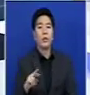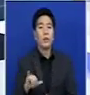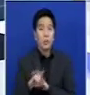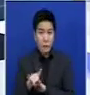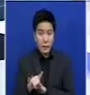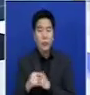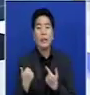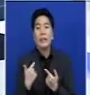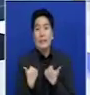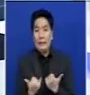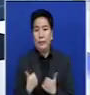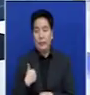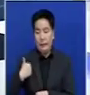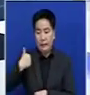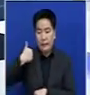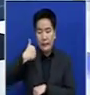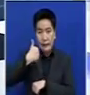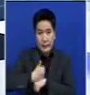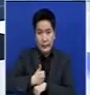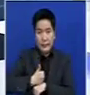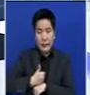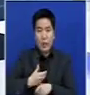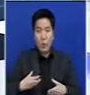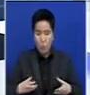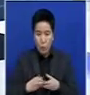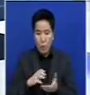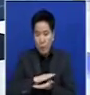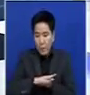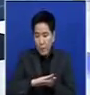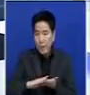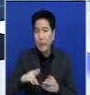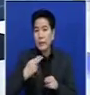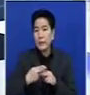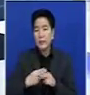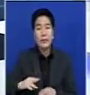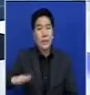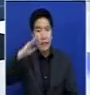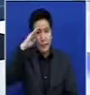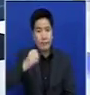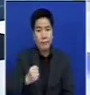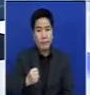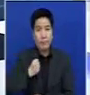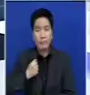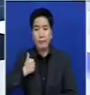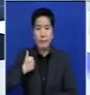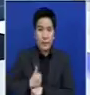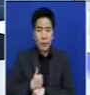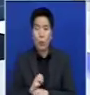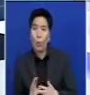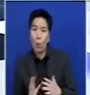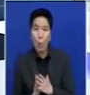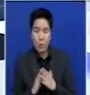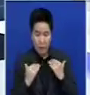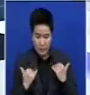คงและมีผู้บัญชาการกองกำลังรักษาความสงบก็คือพลเอกธีรชัยนาควณิชผู้บัญชาการทหารบกด้ว